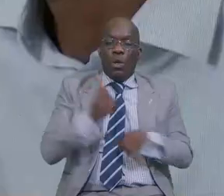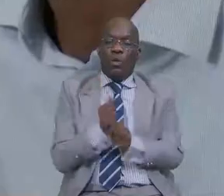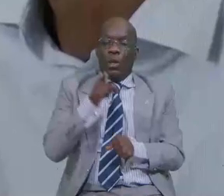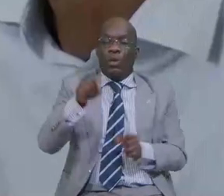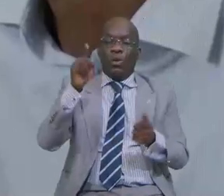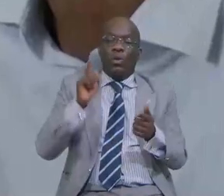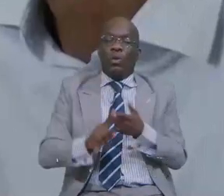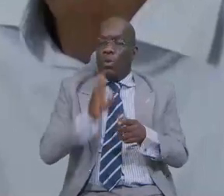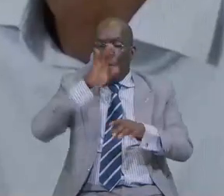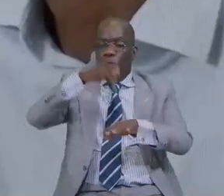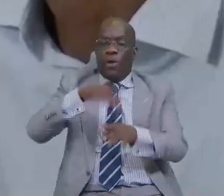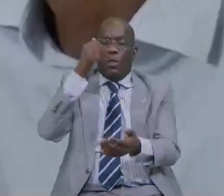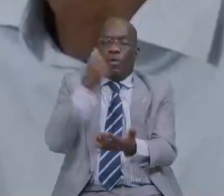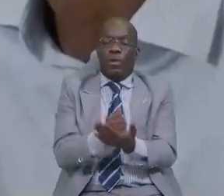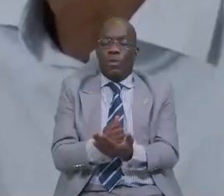rendra efficace.